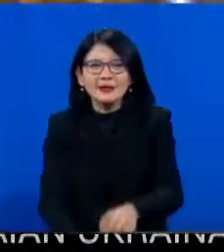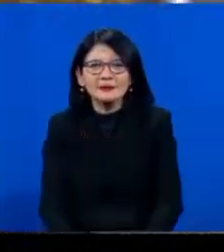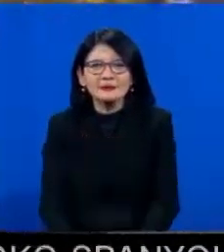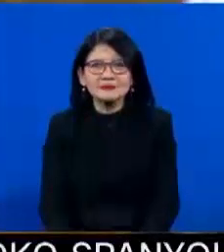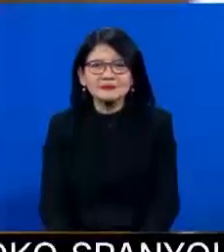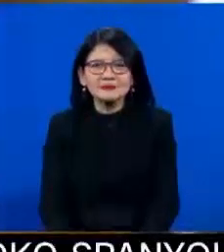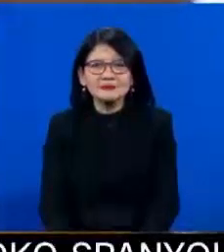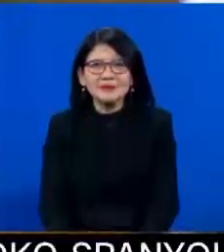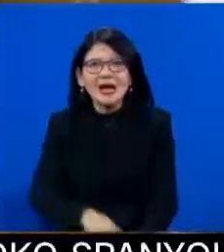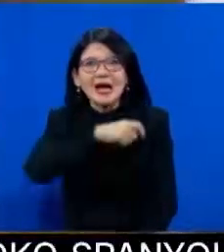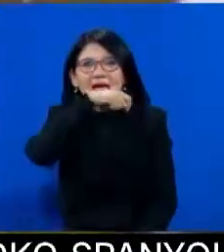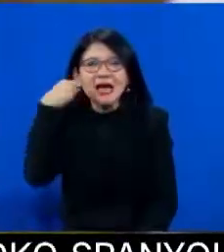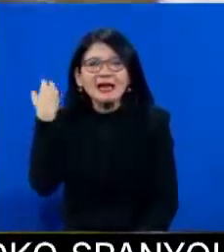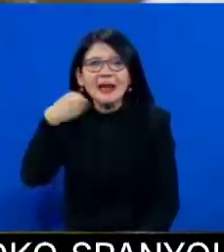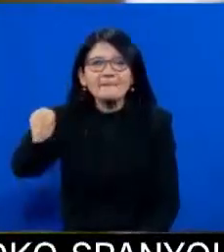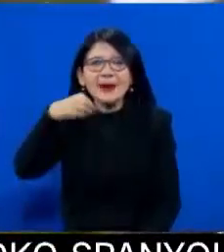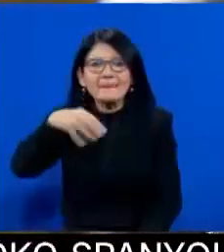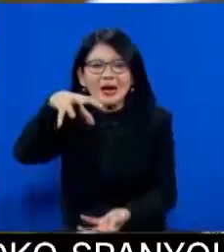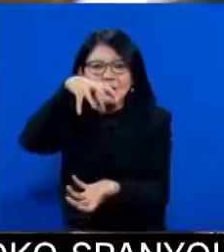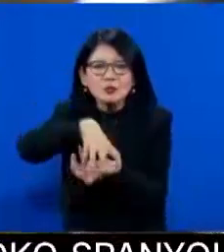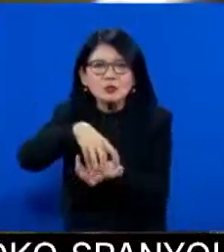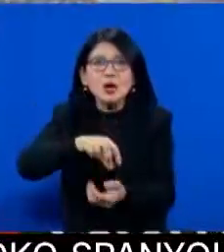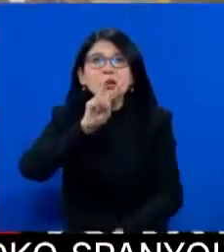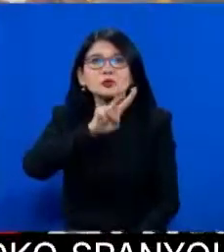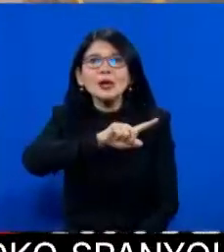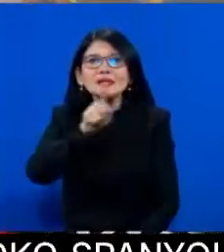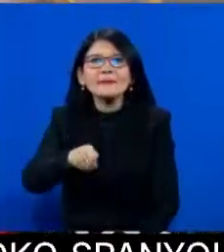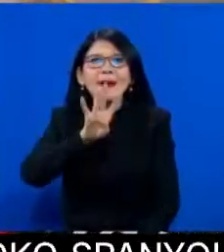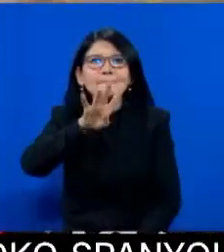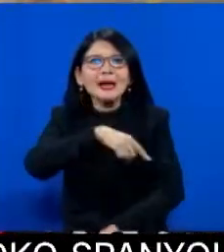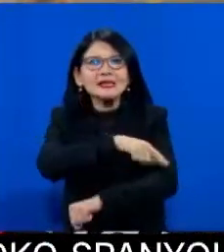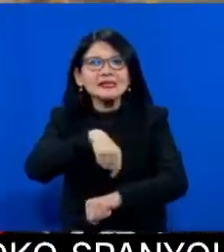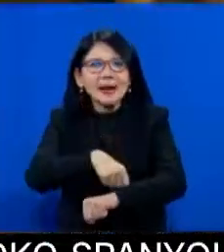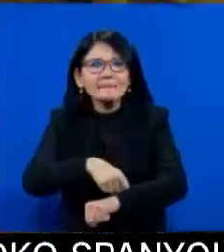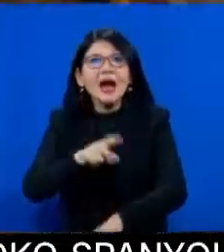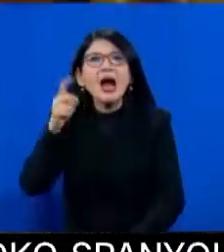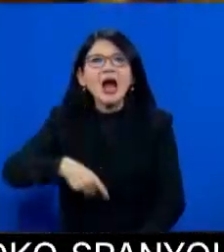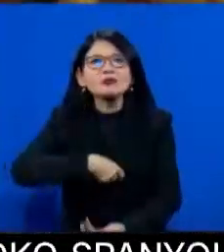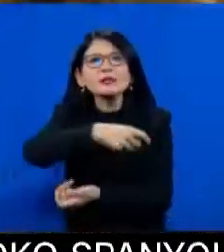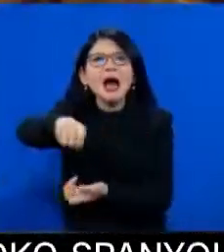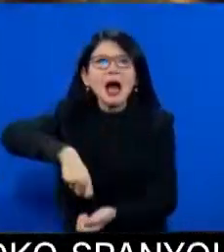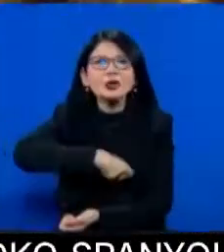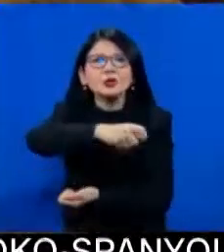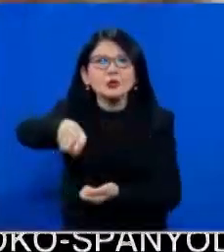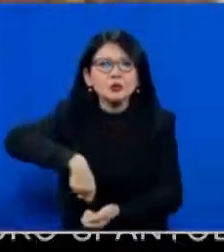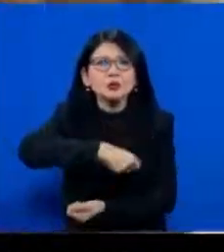Selanjutnya, daging bebek diungkep selama 2 hingga 4 jam agar meresap. Jangan lupa diaduk ya.